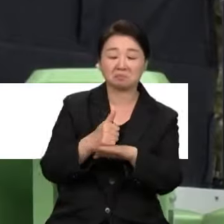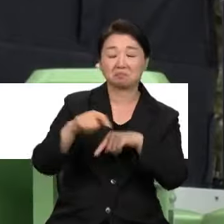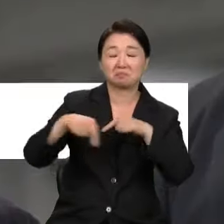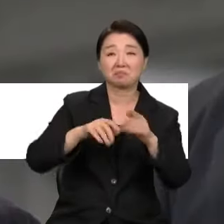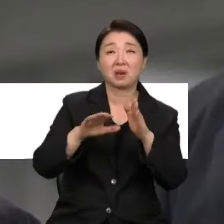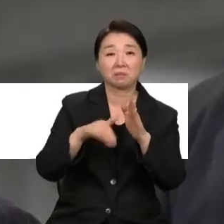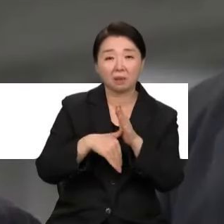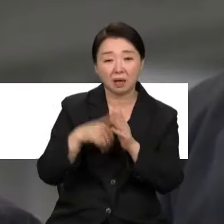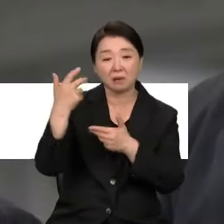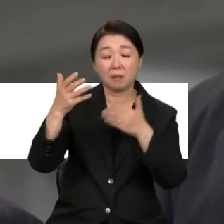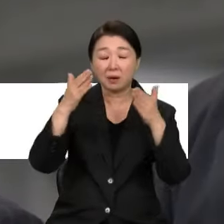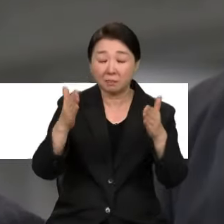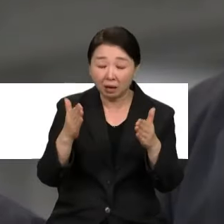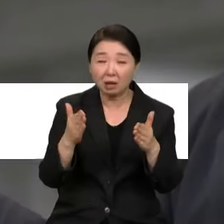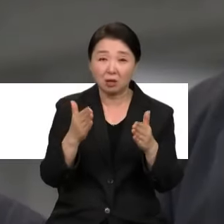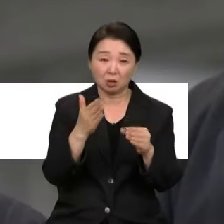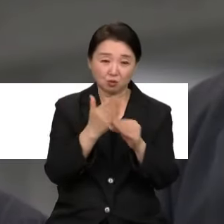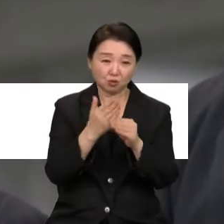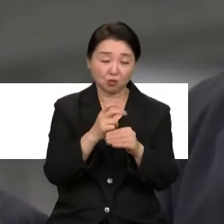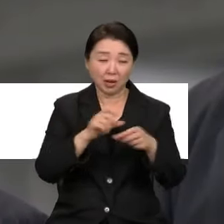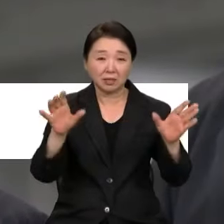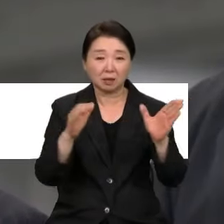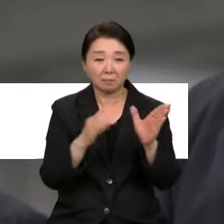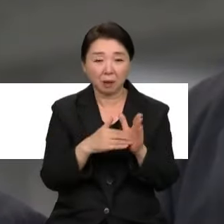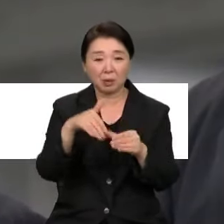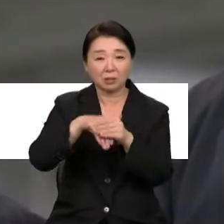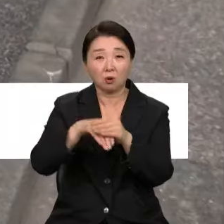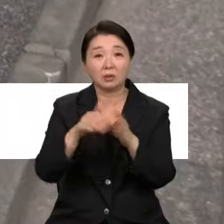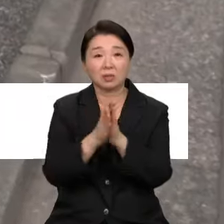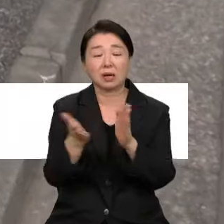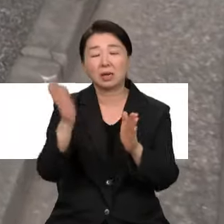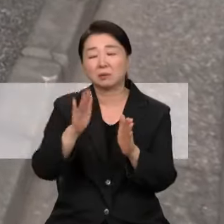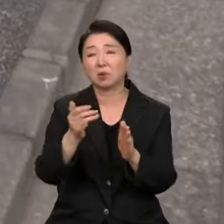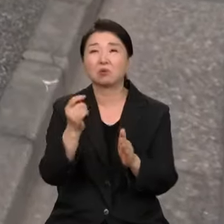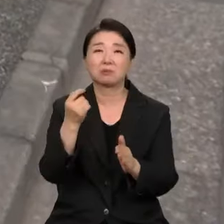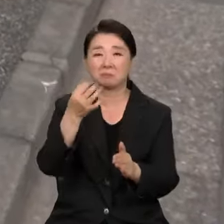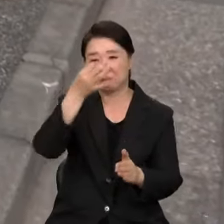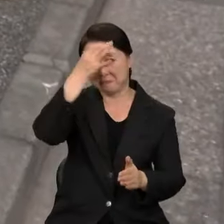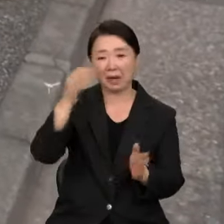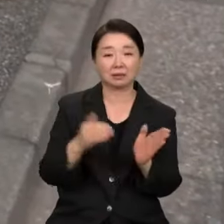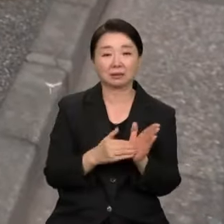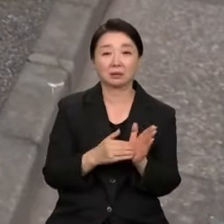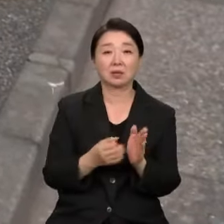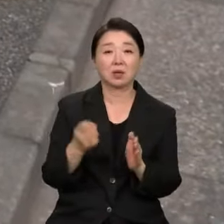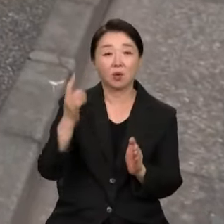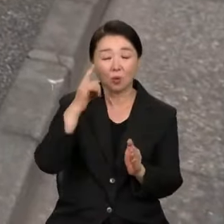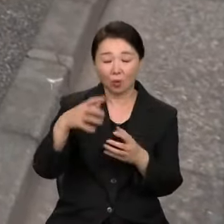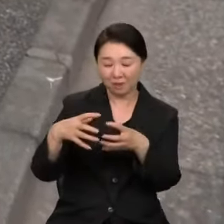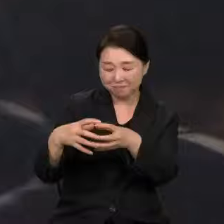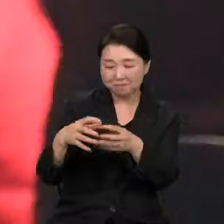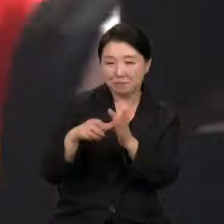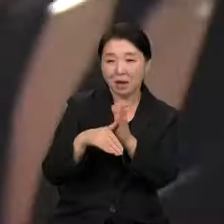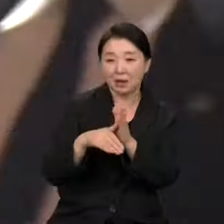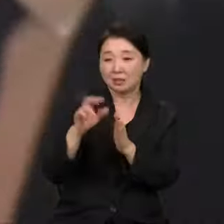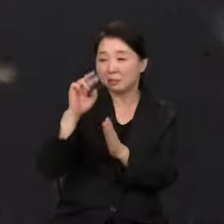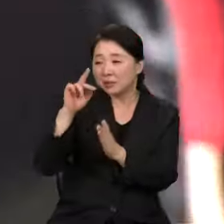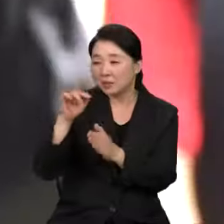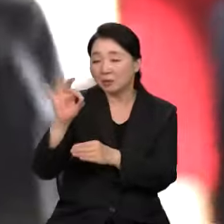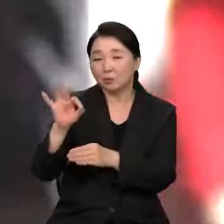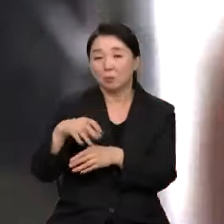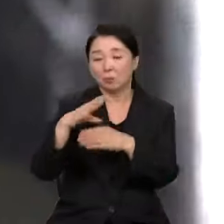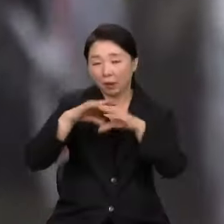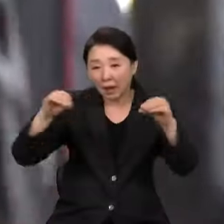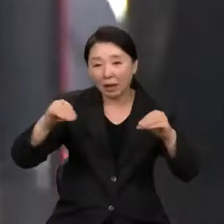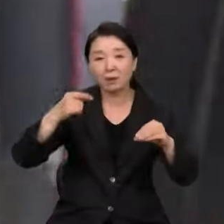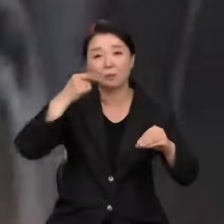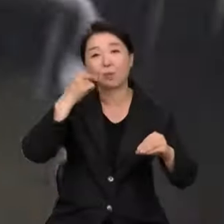바로 선거전에 돌입했지만 결국 자충수가 됐습니다. 세력 규합을 위해 자민당 비자금 문제에 단호하게